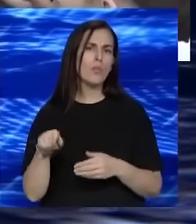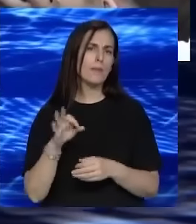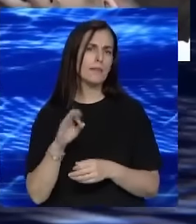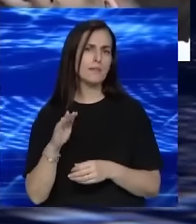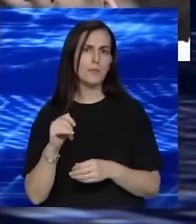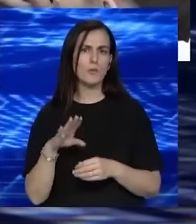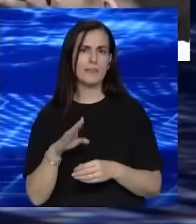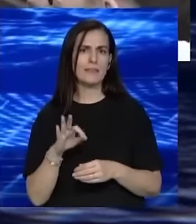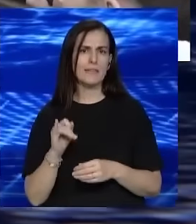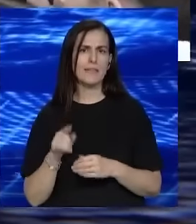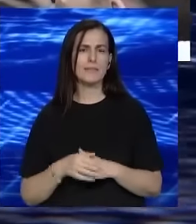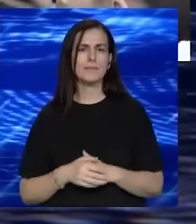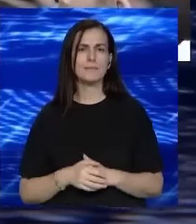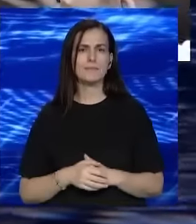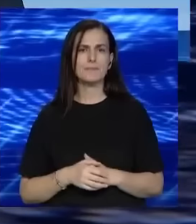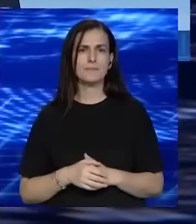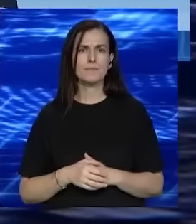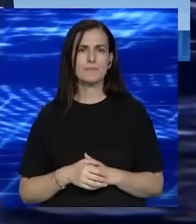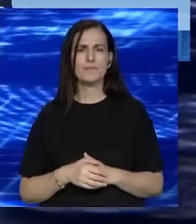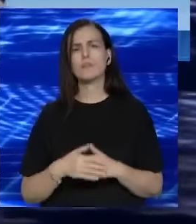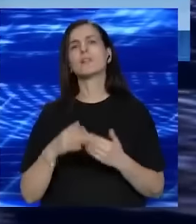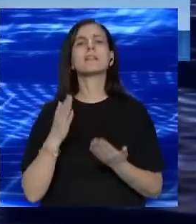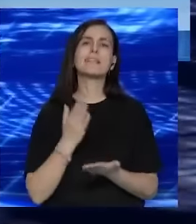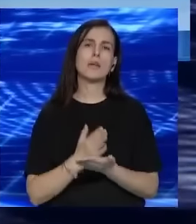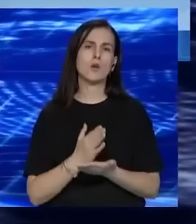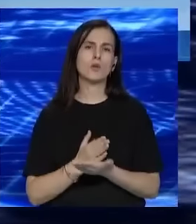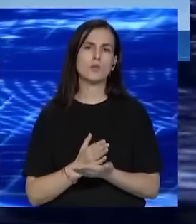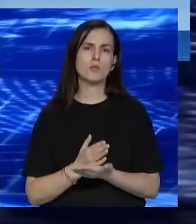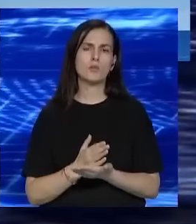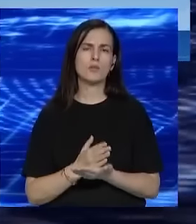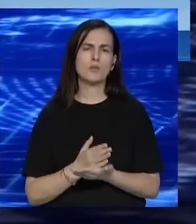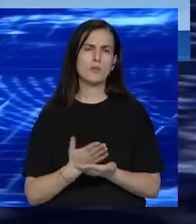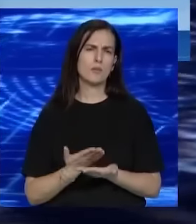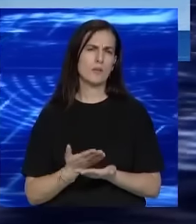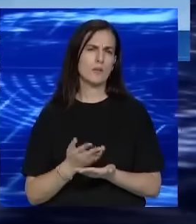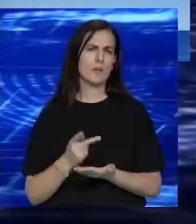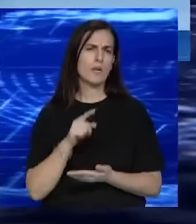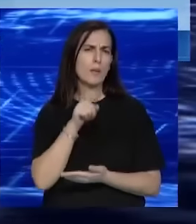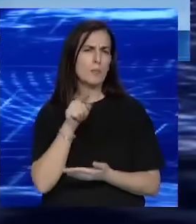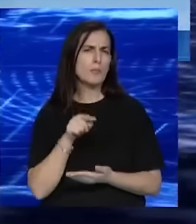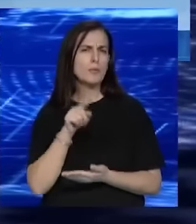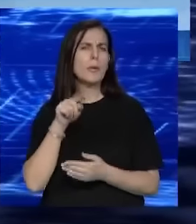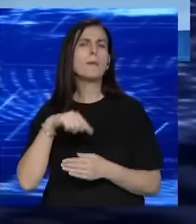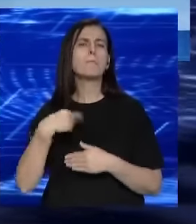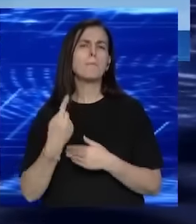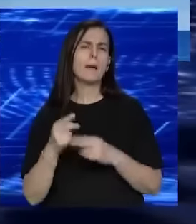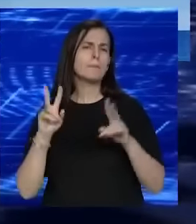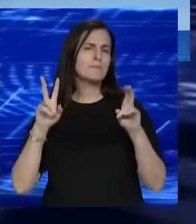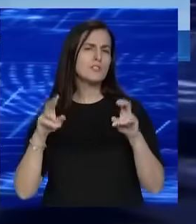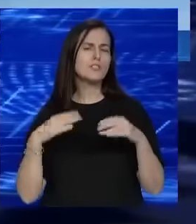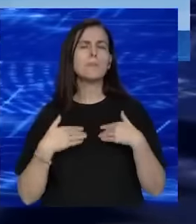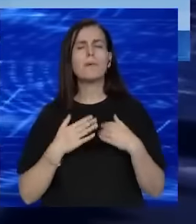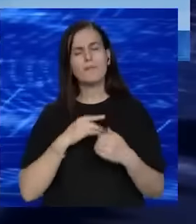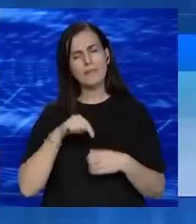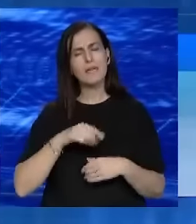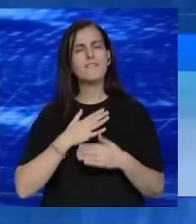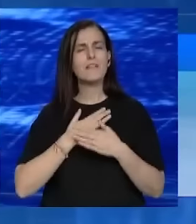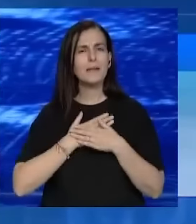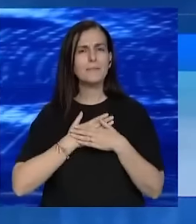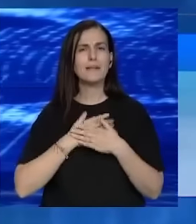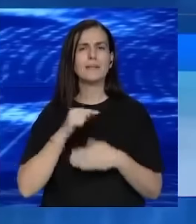për kallëzim të rrem. Dakor, ka ende shumë pikë pyetje sa çështje, por për momentin falenderoj që më merrin